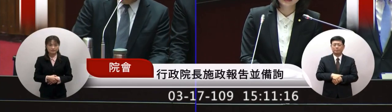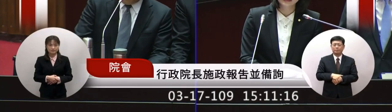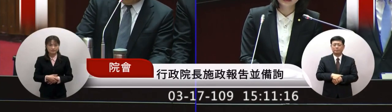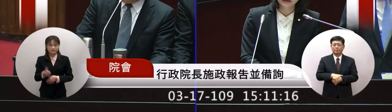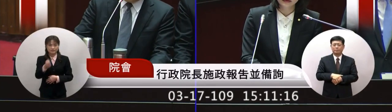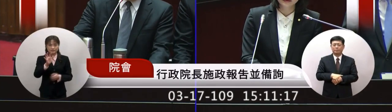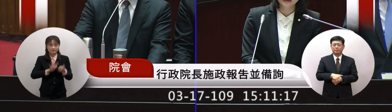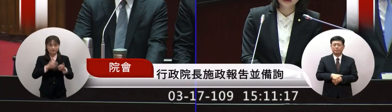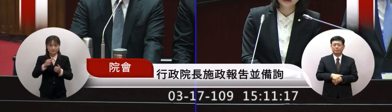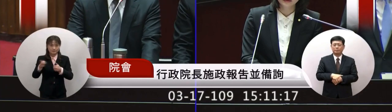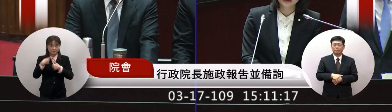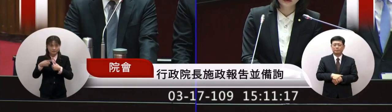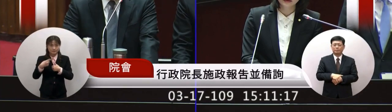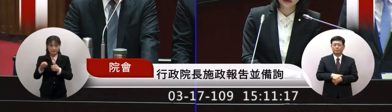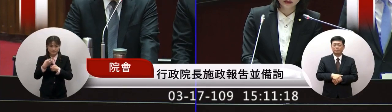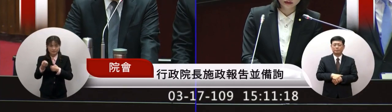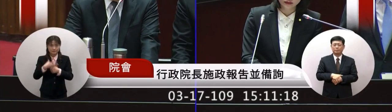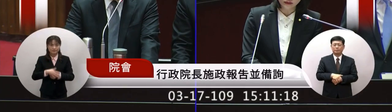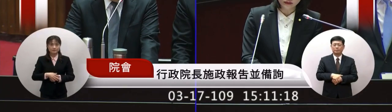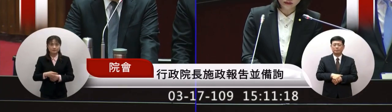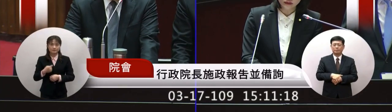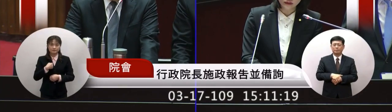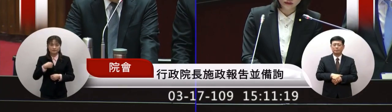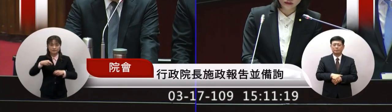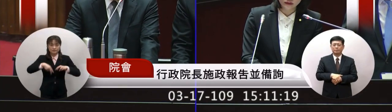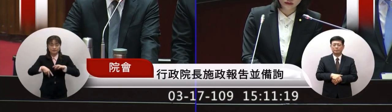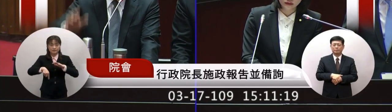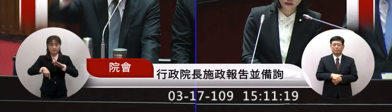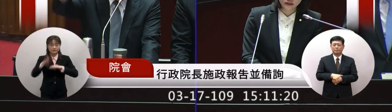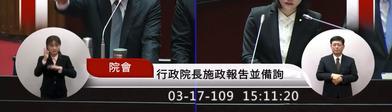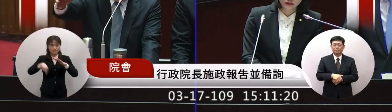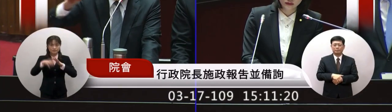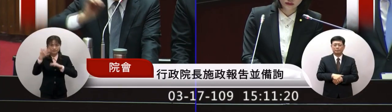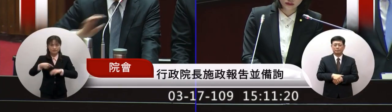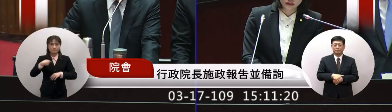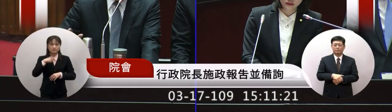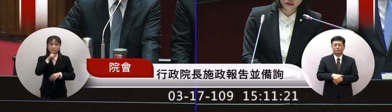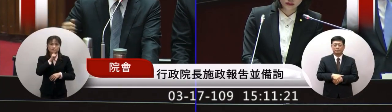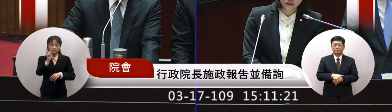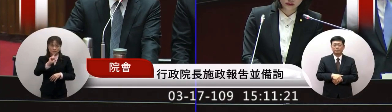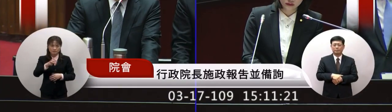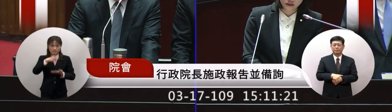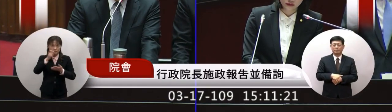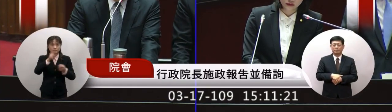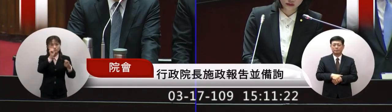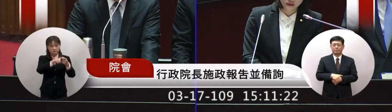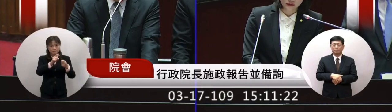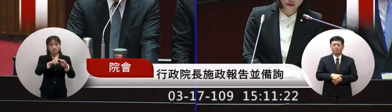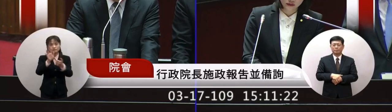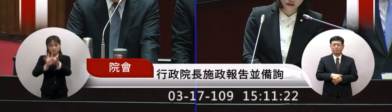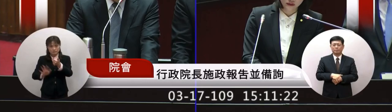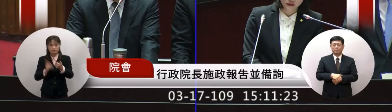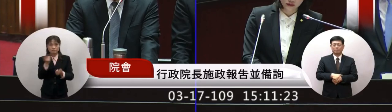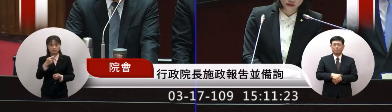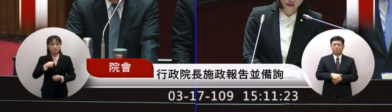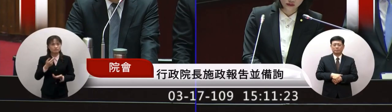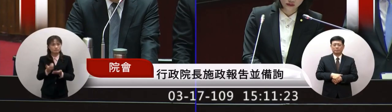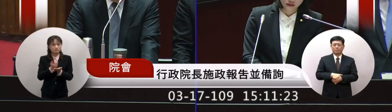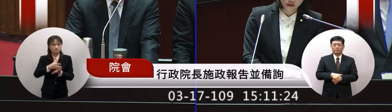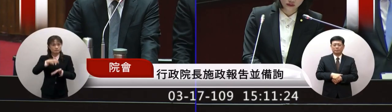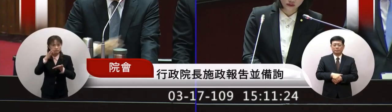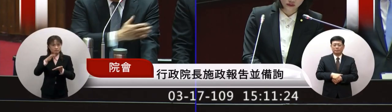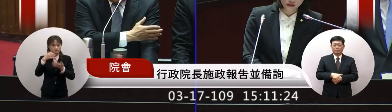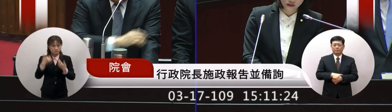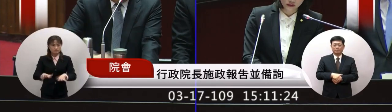啊，谢谢委员指教。作为一个行政院长，讲的就是一个目标跟态度。我刚才已经讲过一次，所